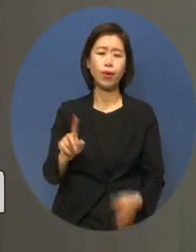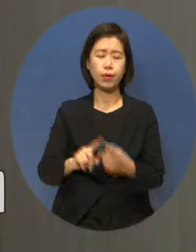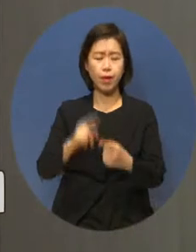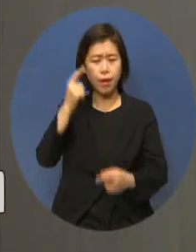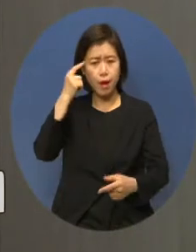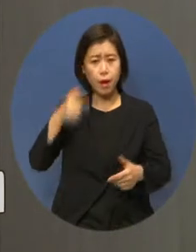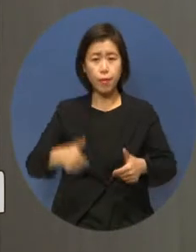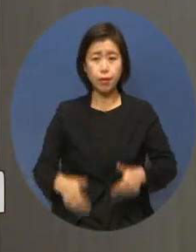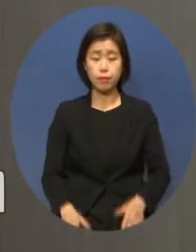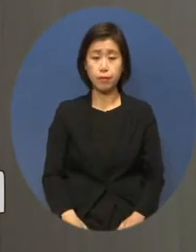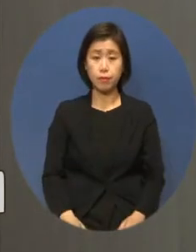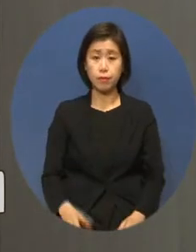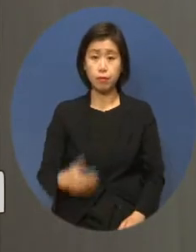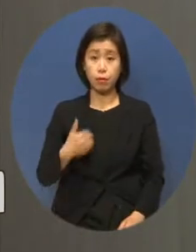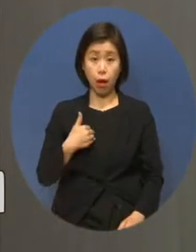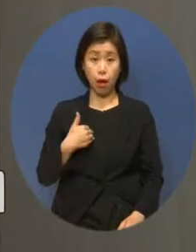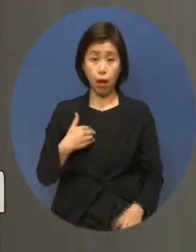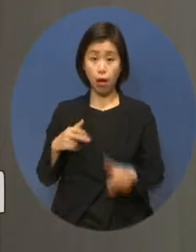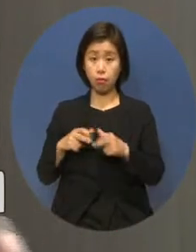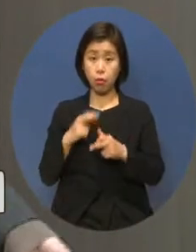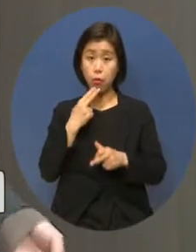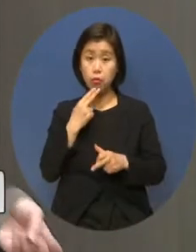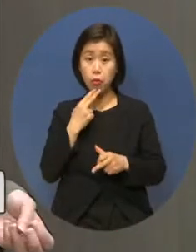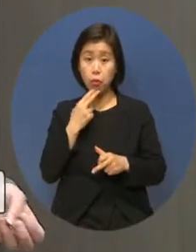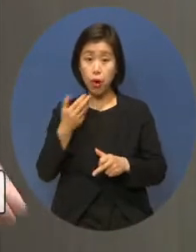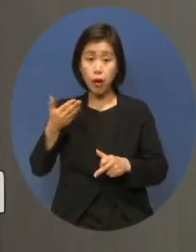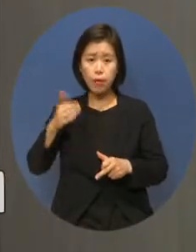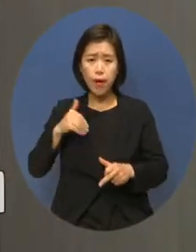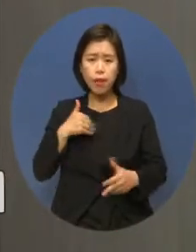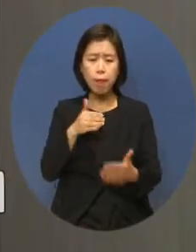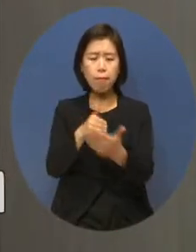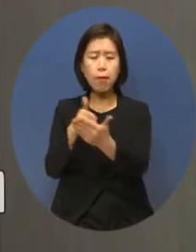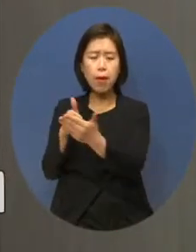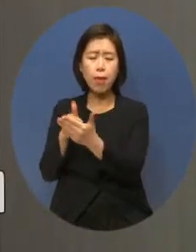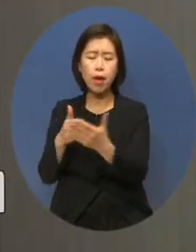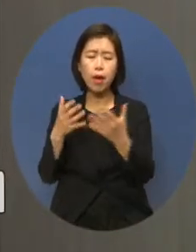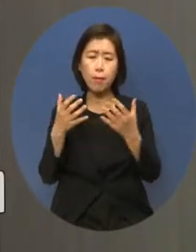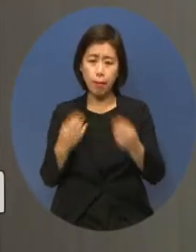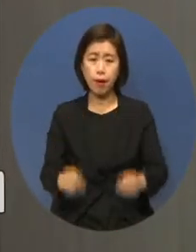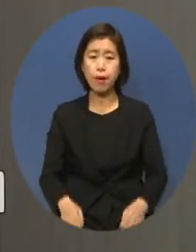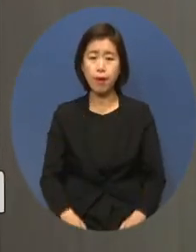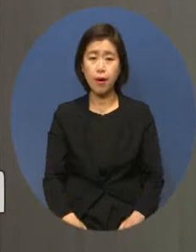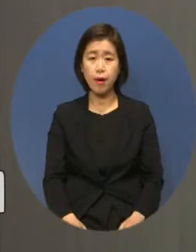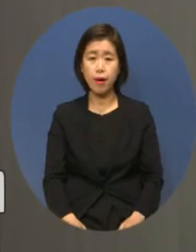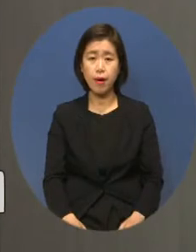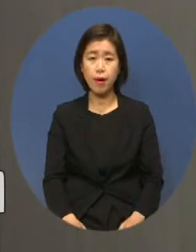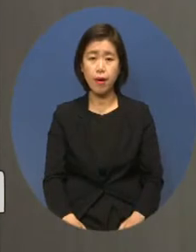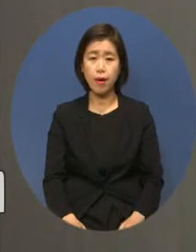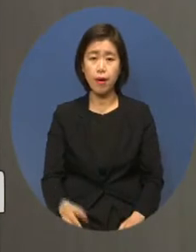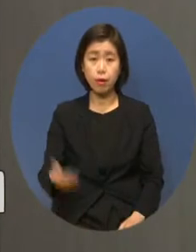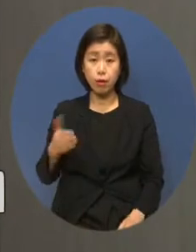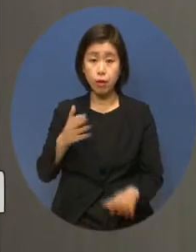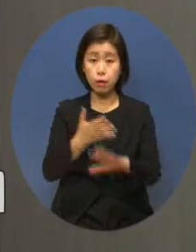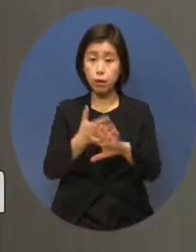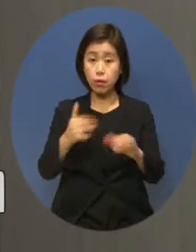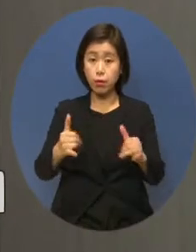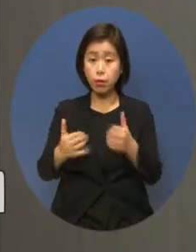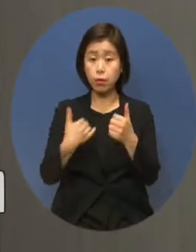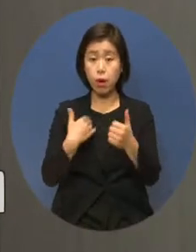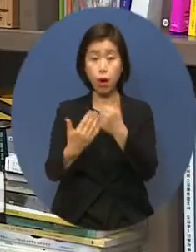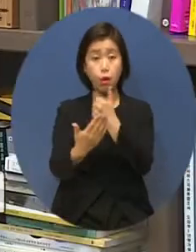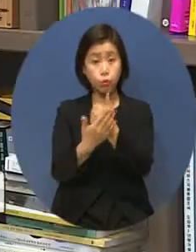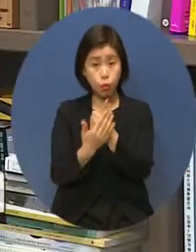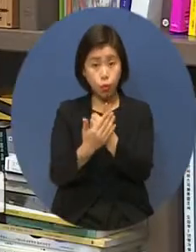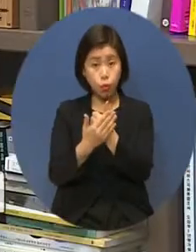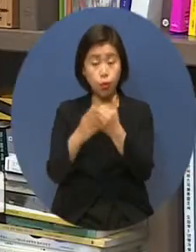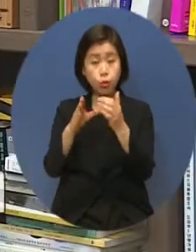하지 못하거든요. 할 수 없는 것들에 끝없는 목록이 있죠. 근데 이 모든 것들을 다른 사람들의 도움을 적절하게